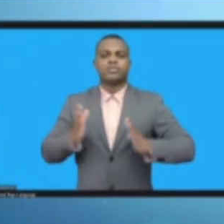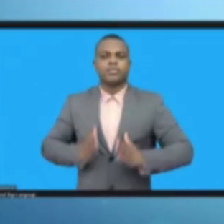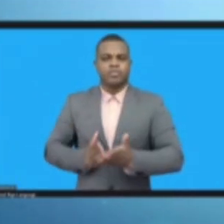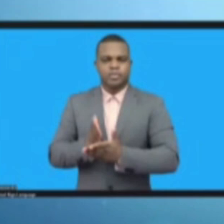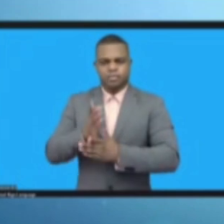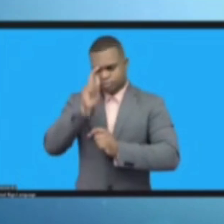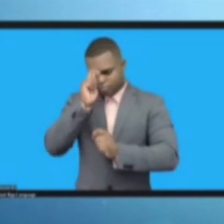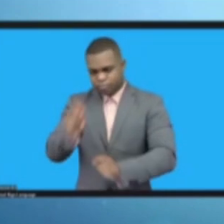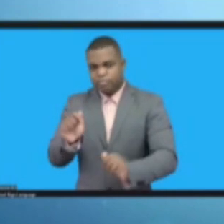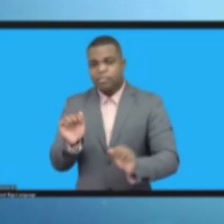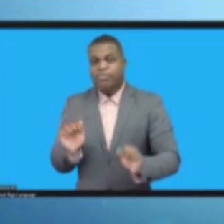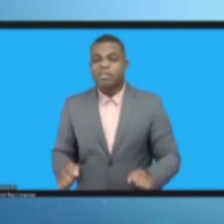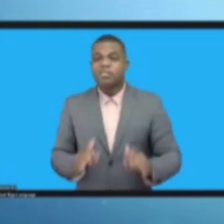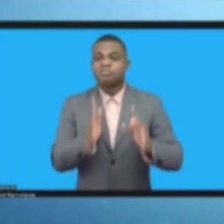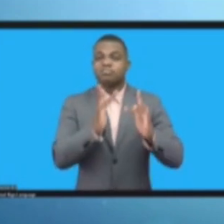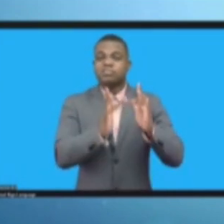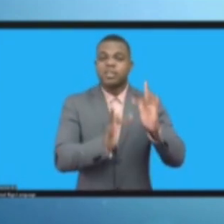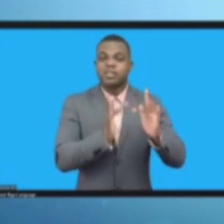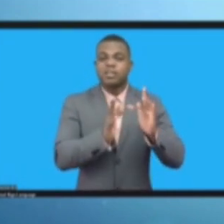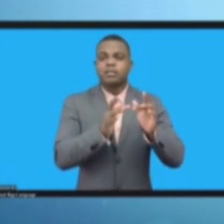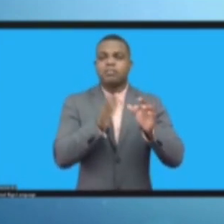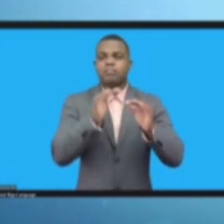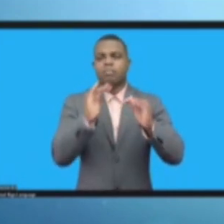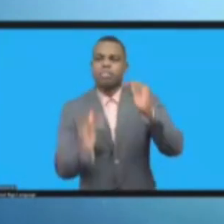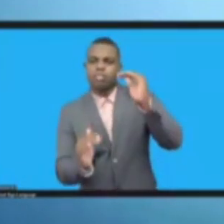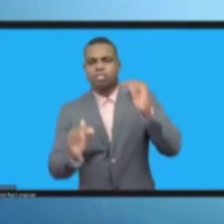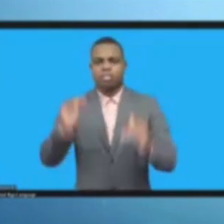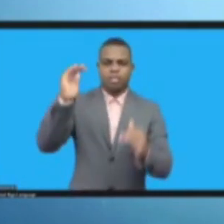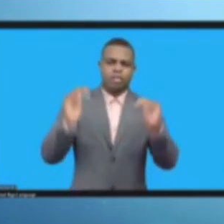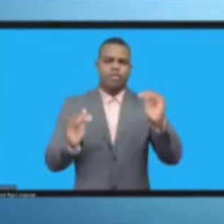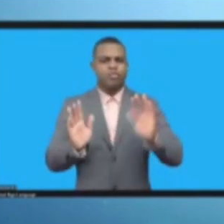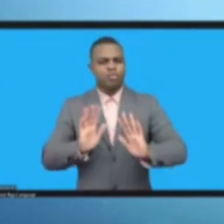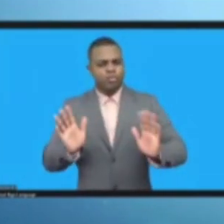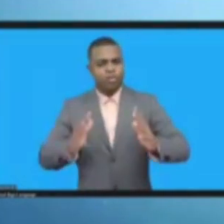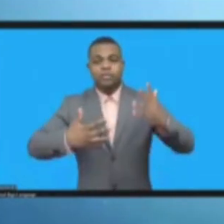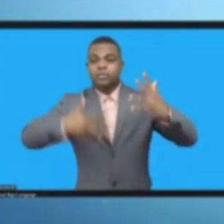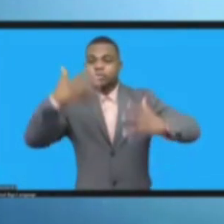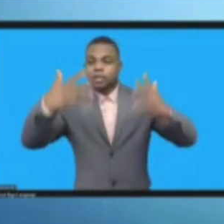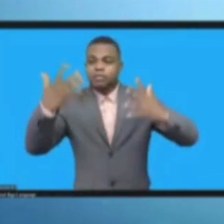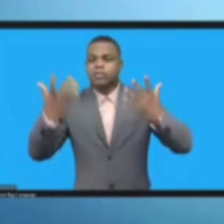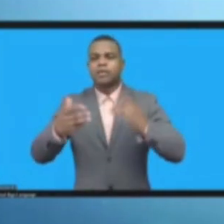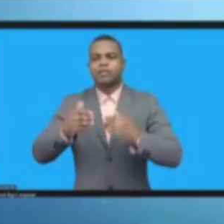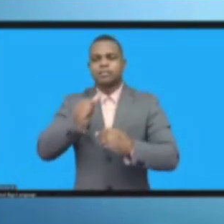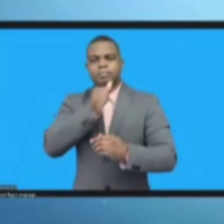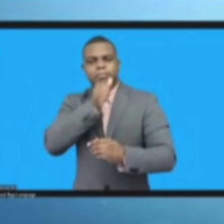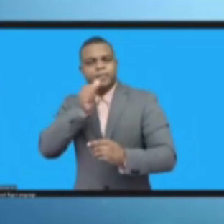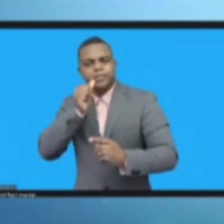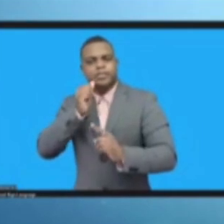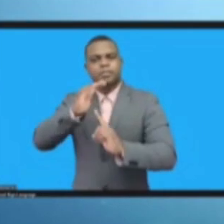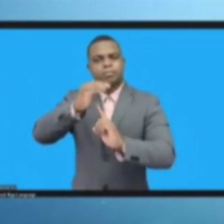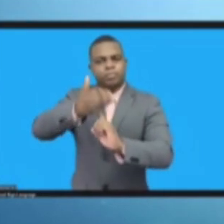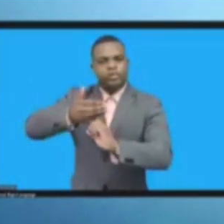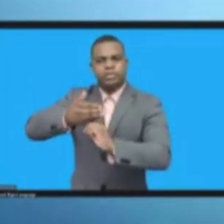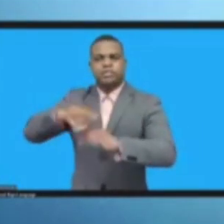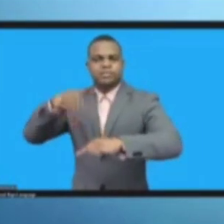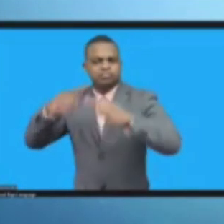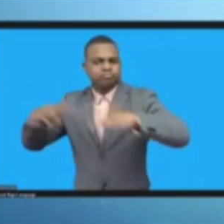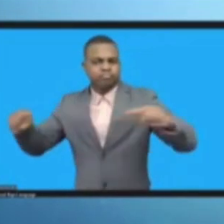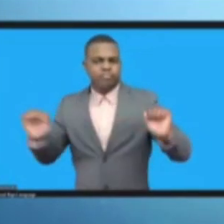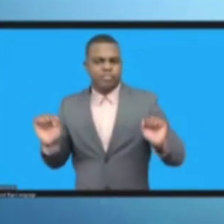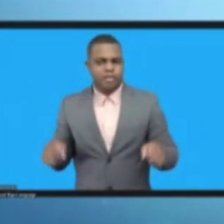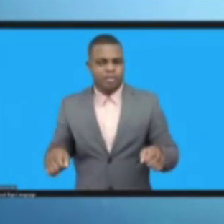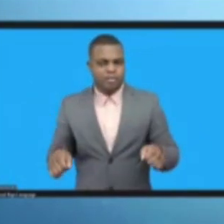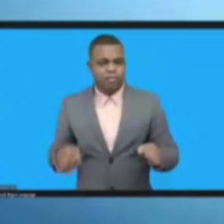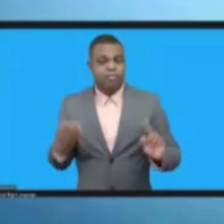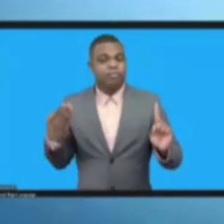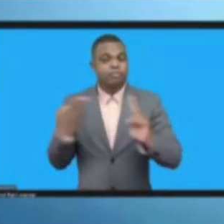защиты частной собственности, конфиденциальности и предоставления безопасного интернета, подотчетности.